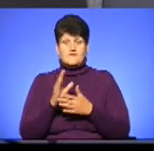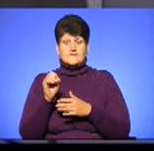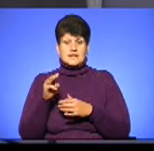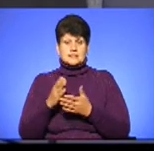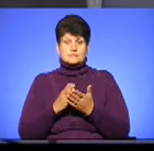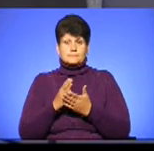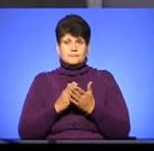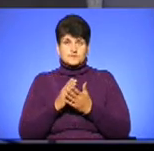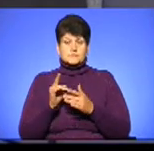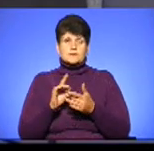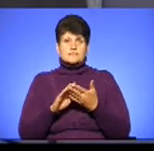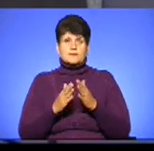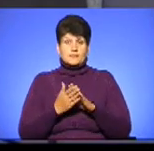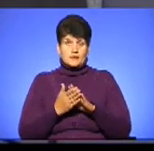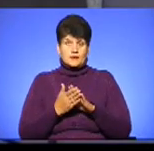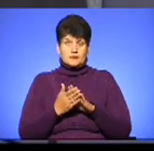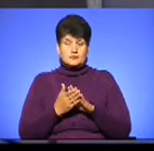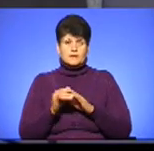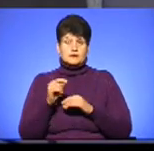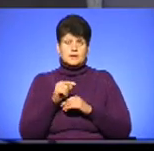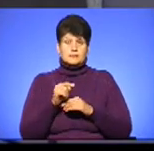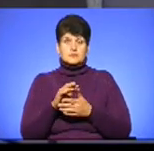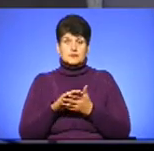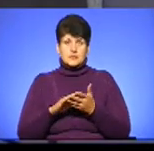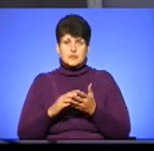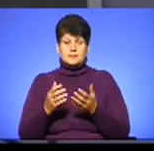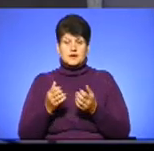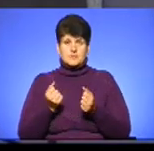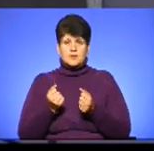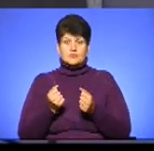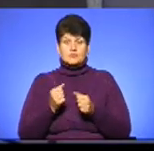служби щодо клінічного стану. От, і там далі буде приймає медики,